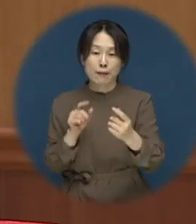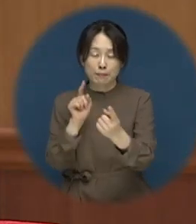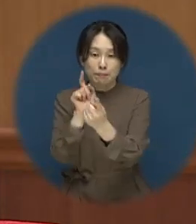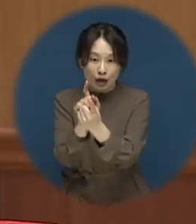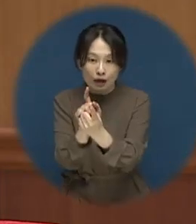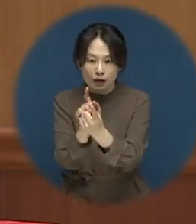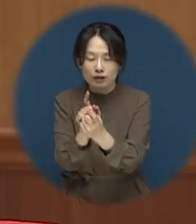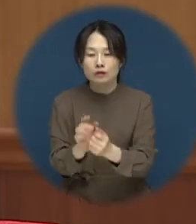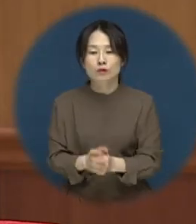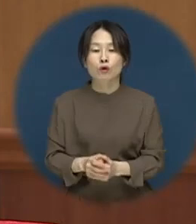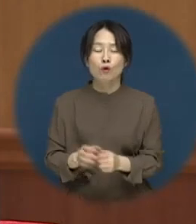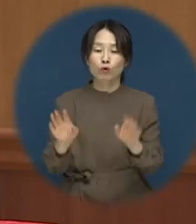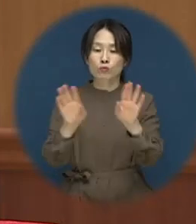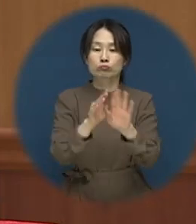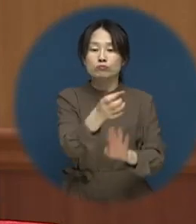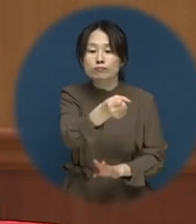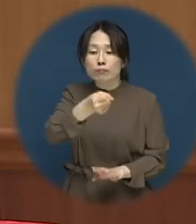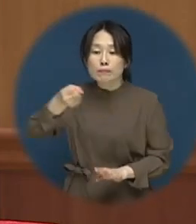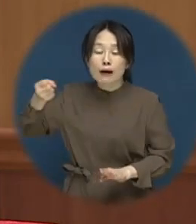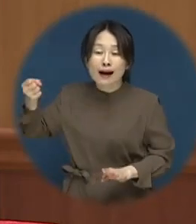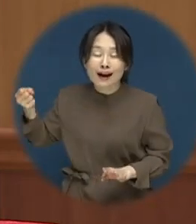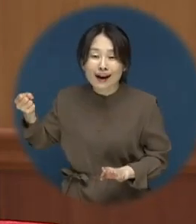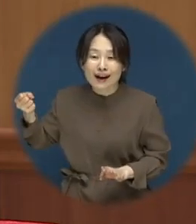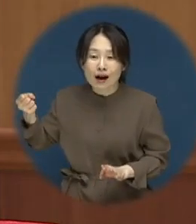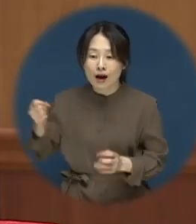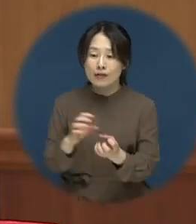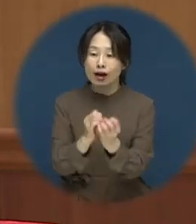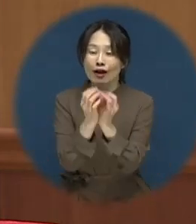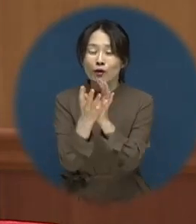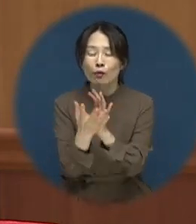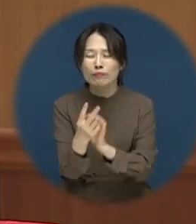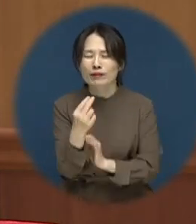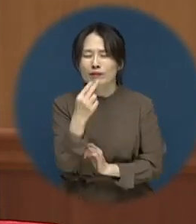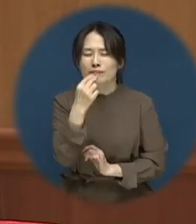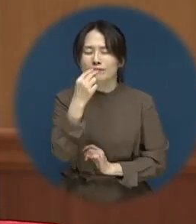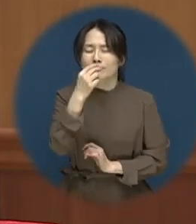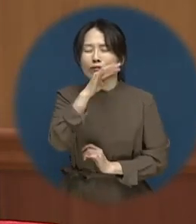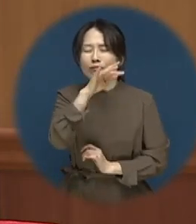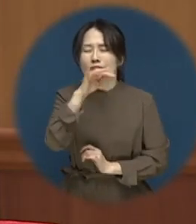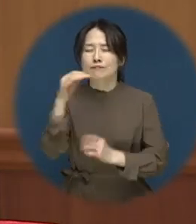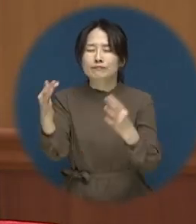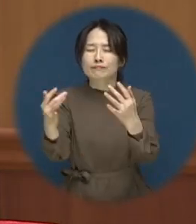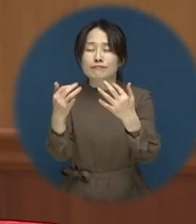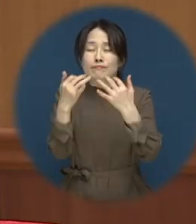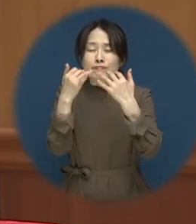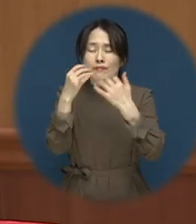그 향기와 그 온도 따뜻함 이런 것들이요 확 와닿는 게